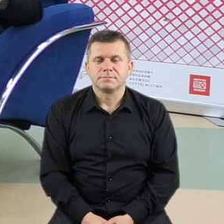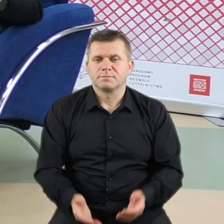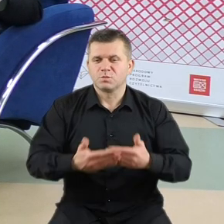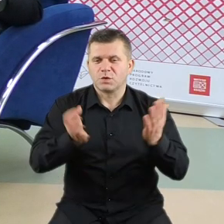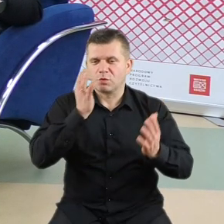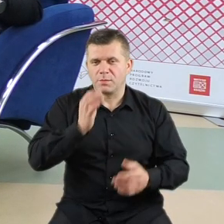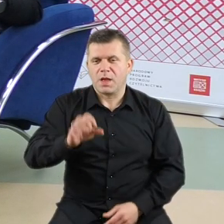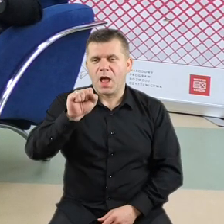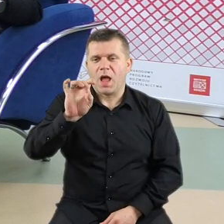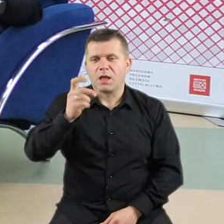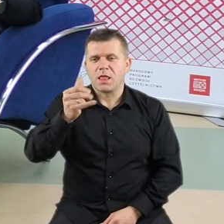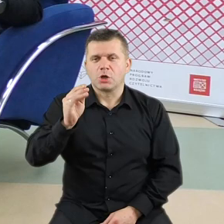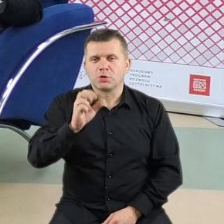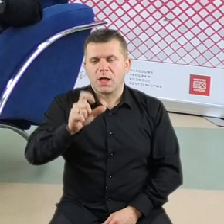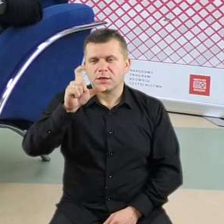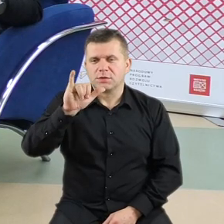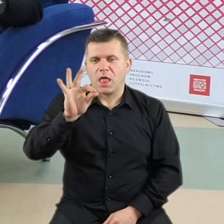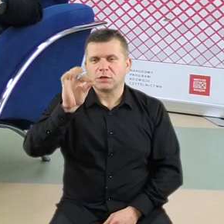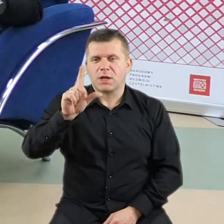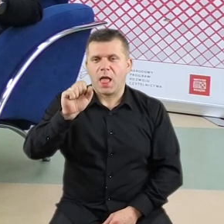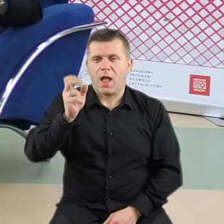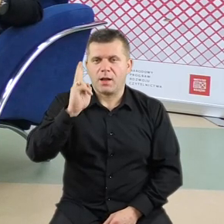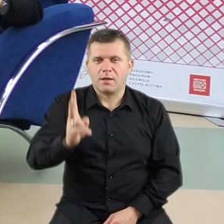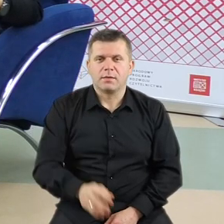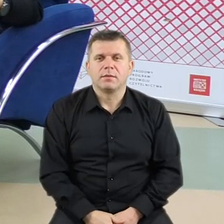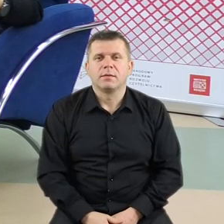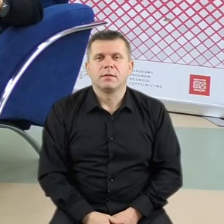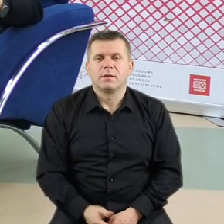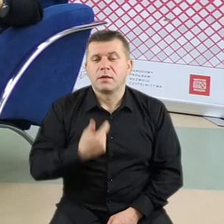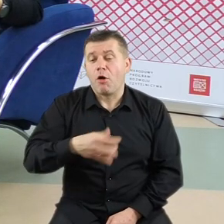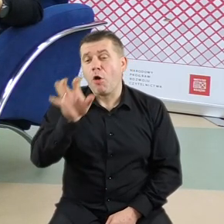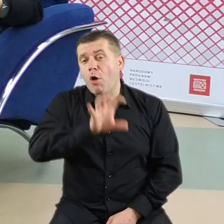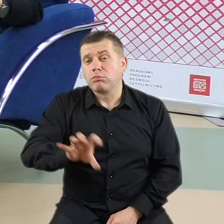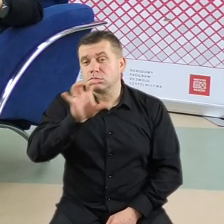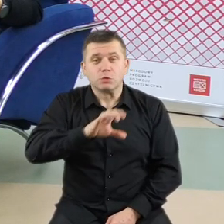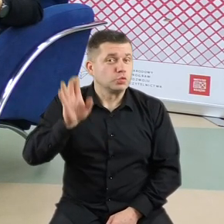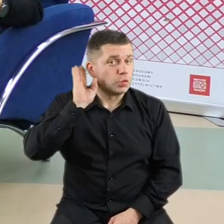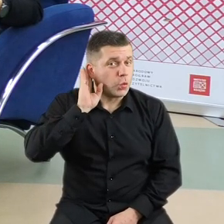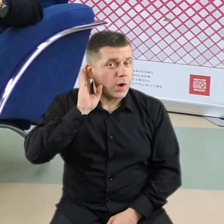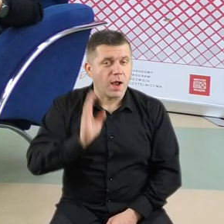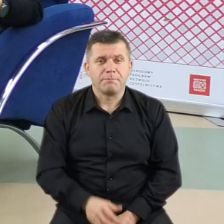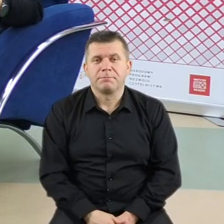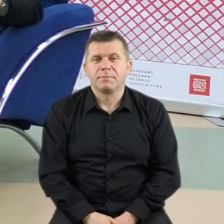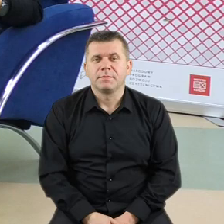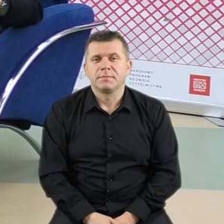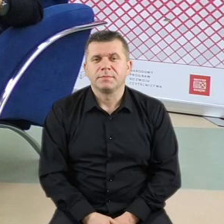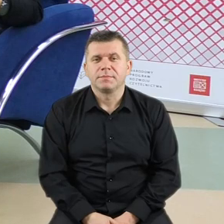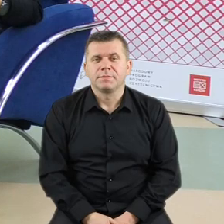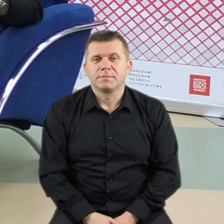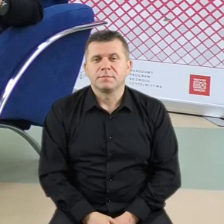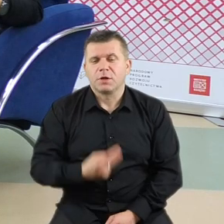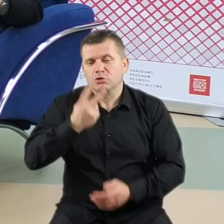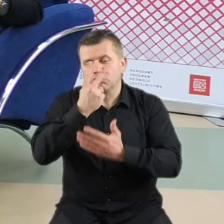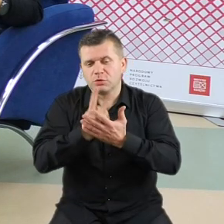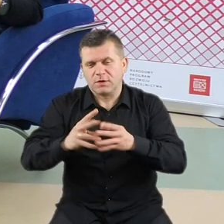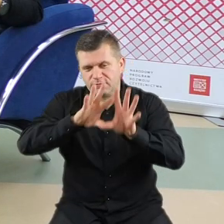Dzień dobry, Agnieszka Cieślak. Ja mam takie pytanie, bo tak w ogóle obserwuję i słucham i w ogóle